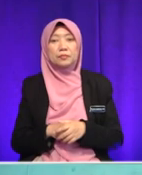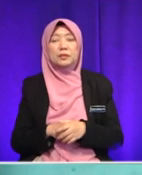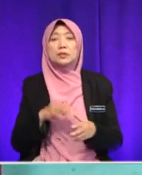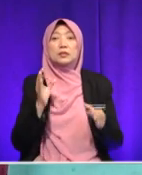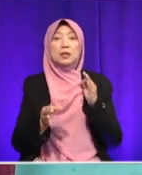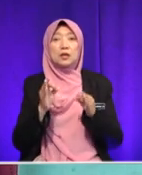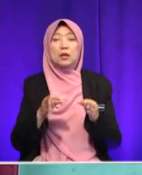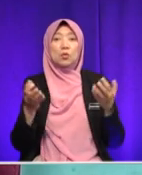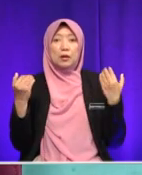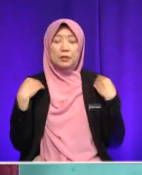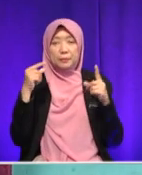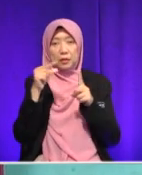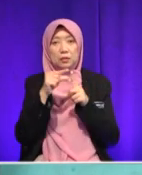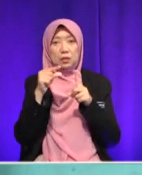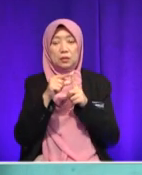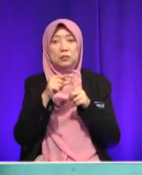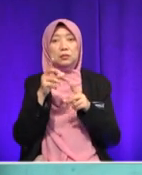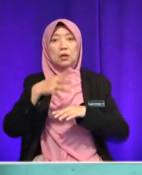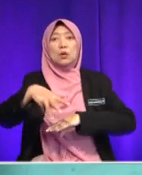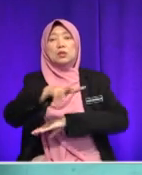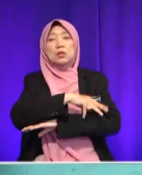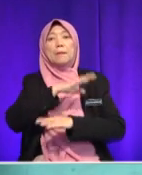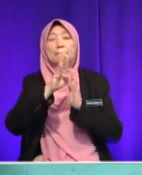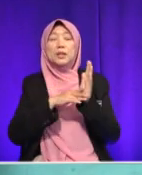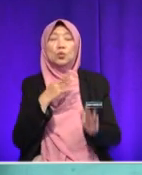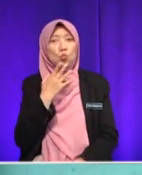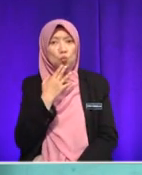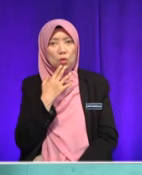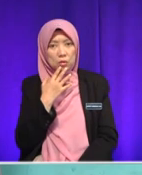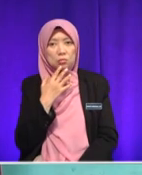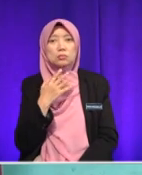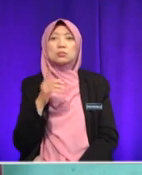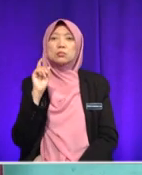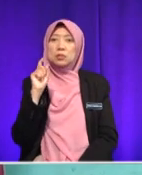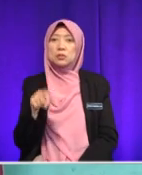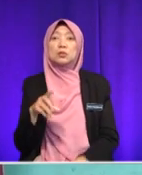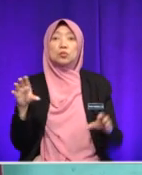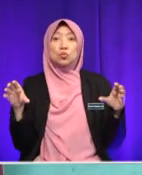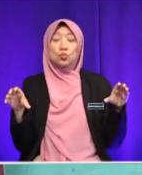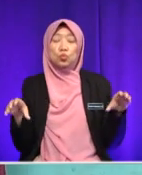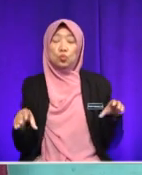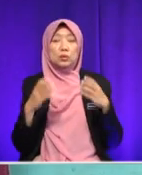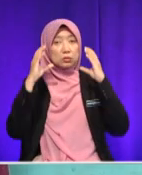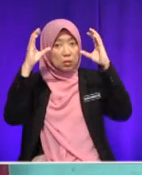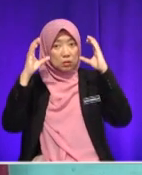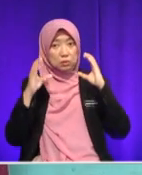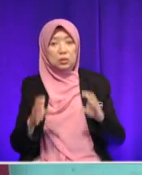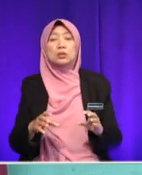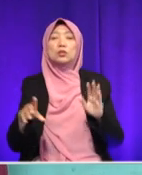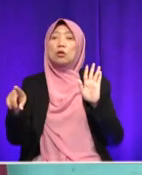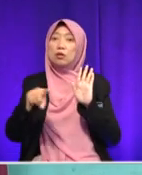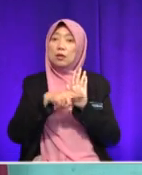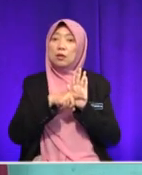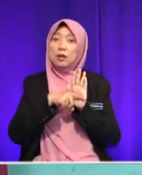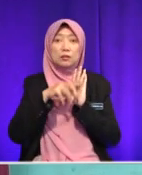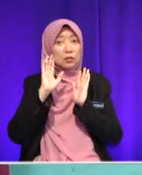ada perkataan kawasan berlorek, kawasan berwarna, jadi anda kena buat operasi tolak. Jadi siapa yang ingin